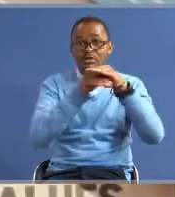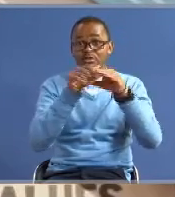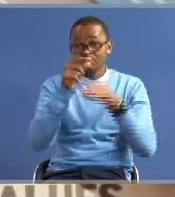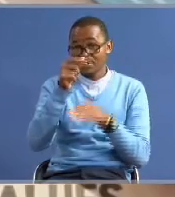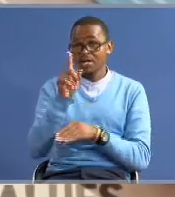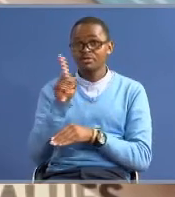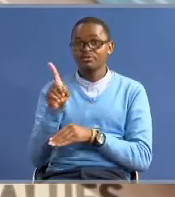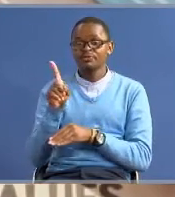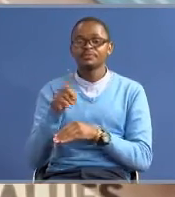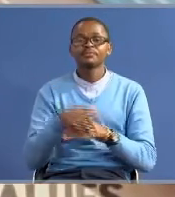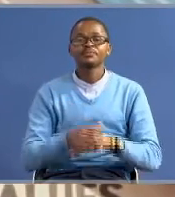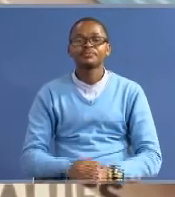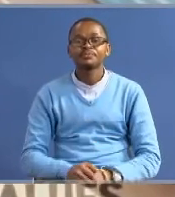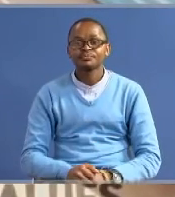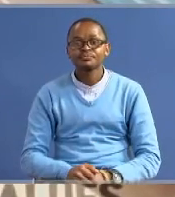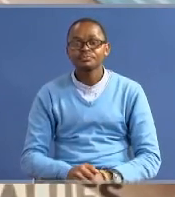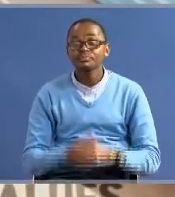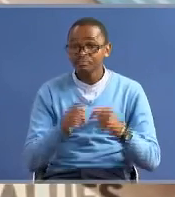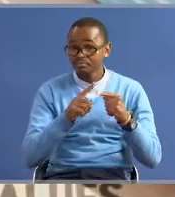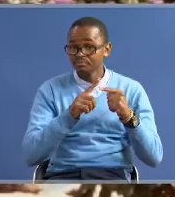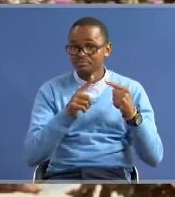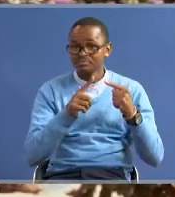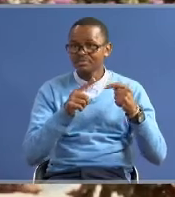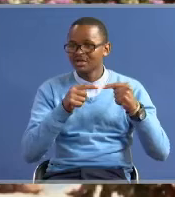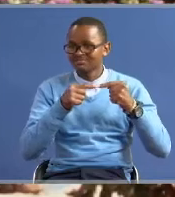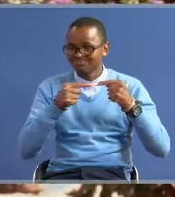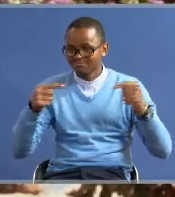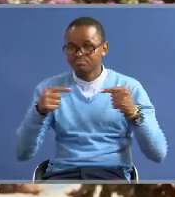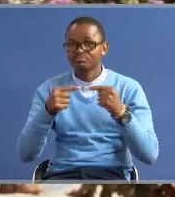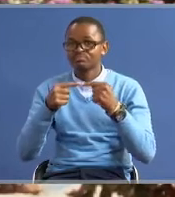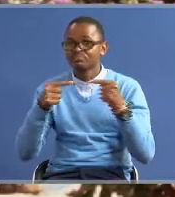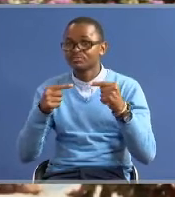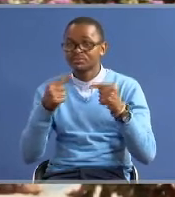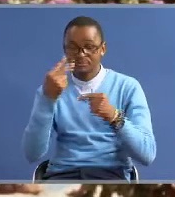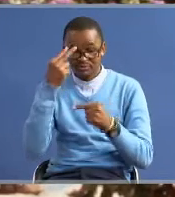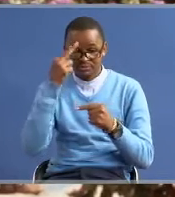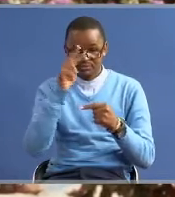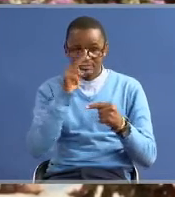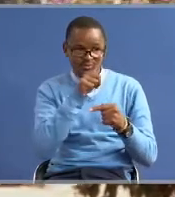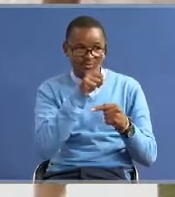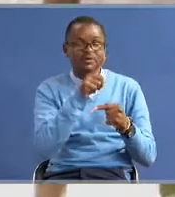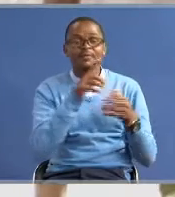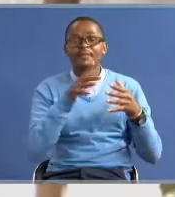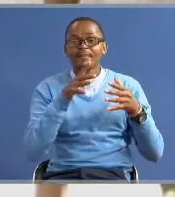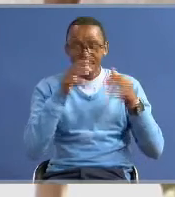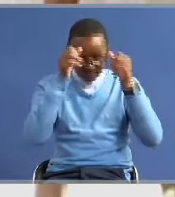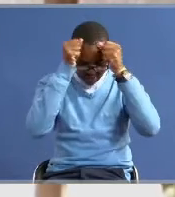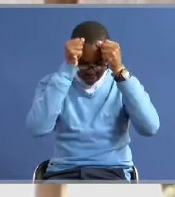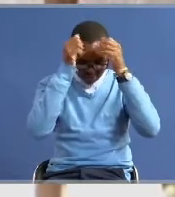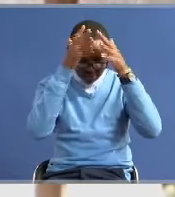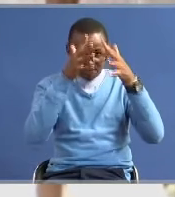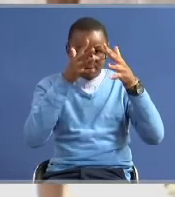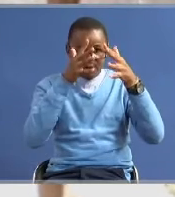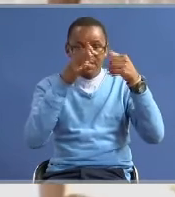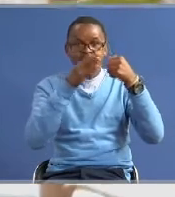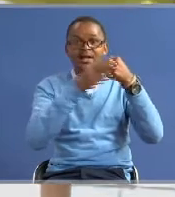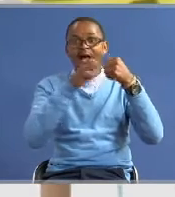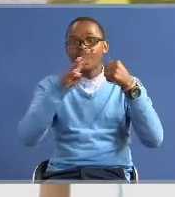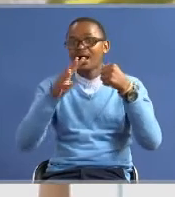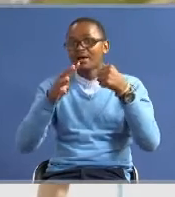hizo. Hata hivyo, vuta ni kuvute imeendelea kushuhudiwa, huku takriban ya walimu wakuu